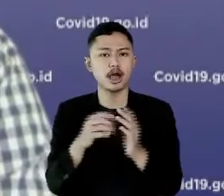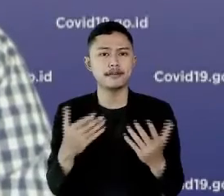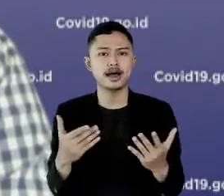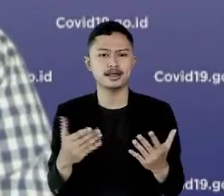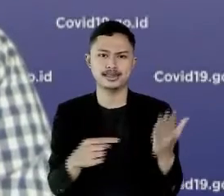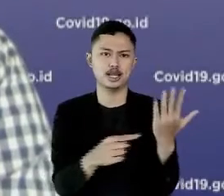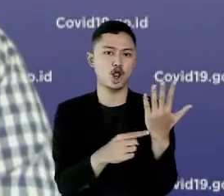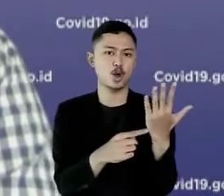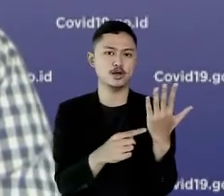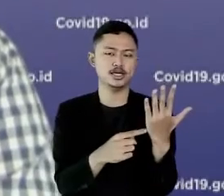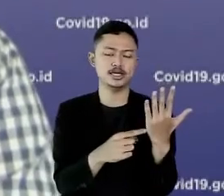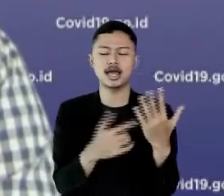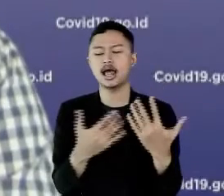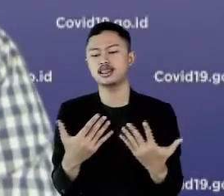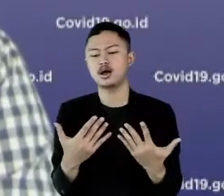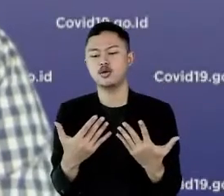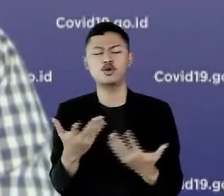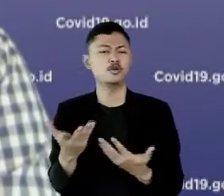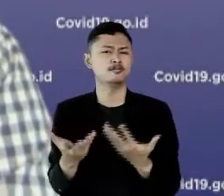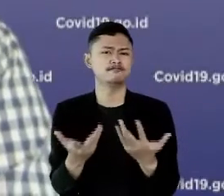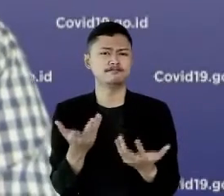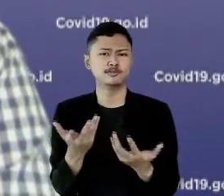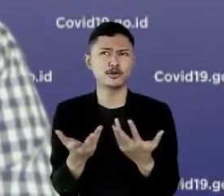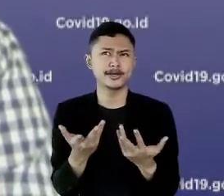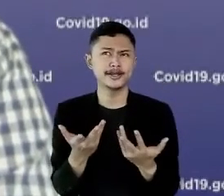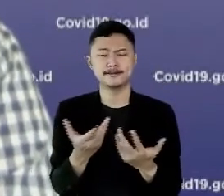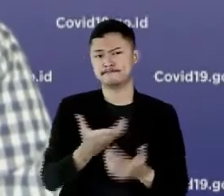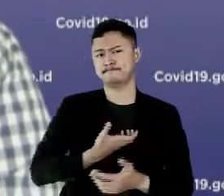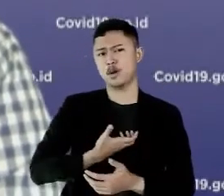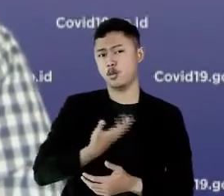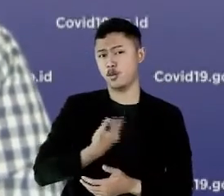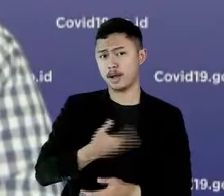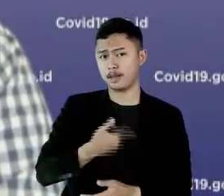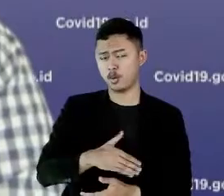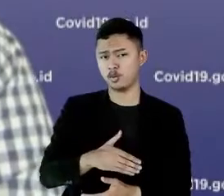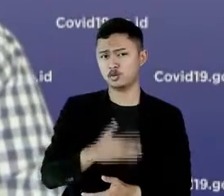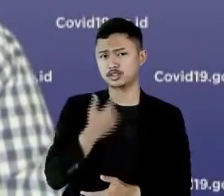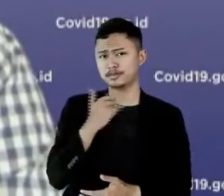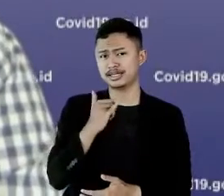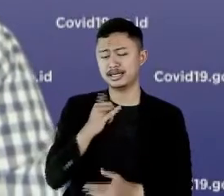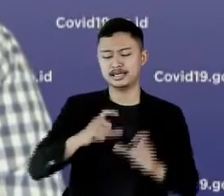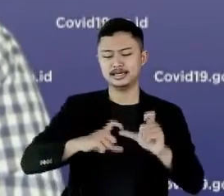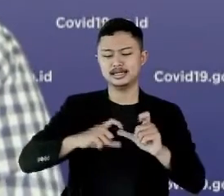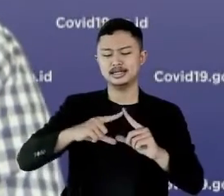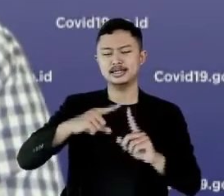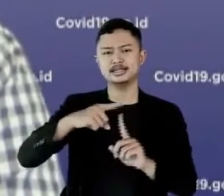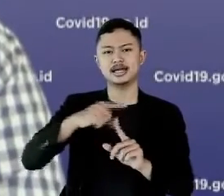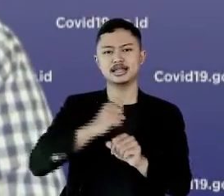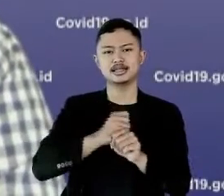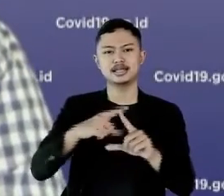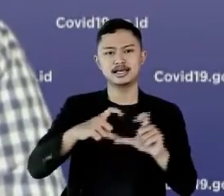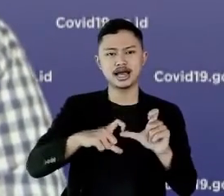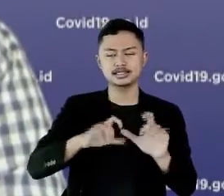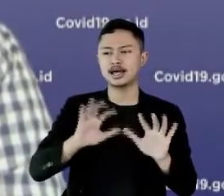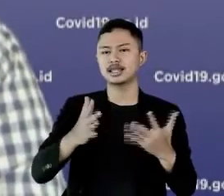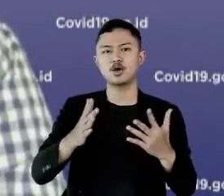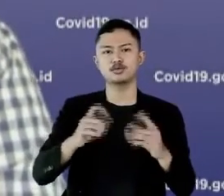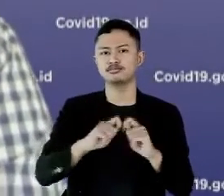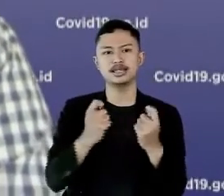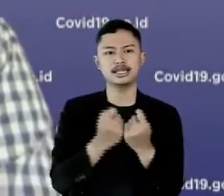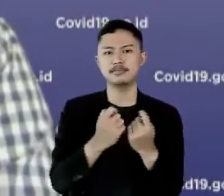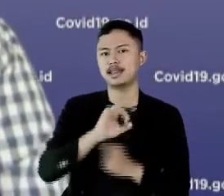menggunakan teknologi, memanfaatkan teknologi, atau ya mau tidak mau misalnya juga ada satgas, ada petugas, atau